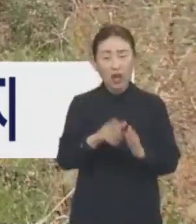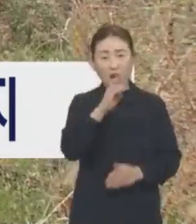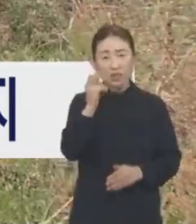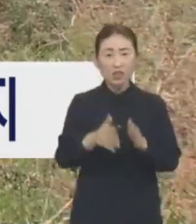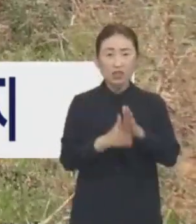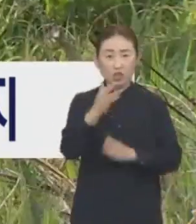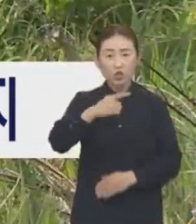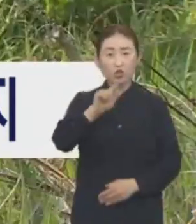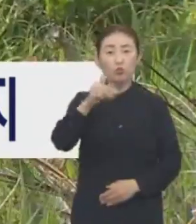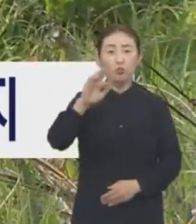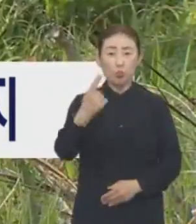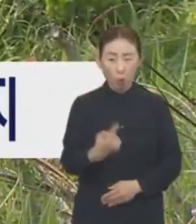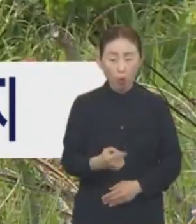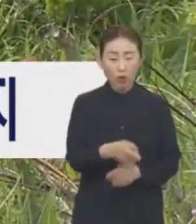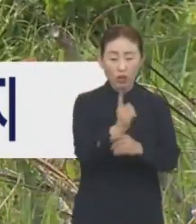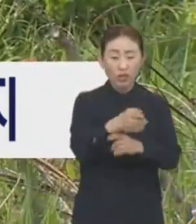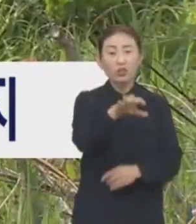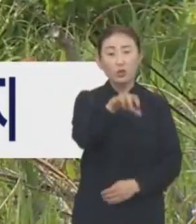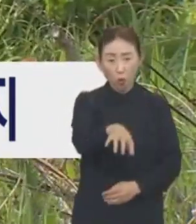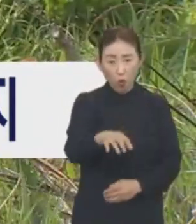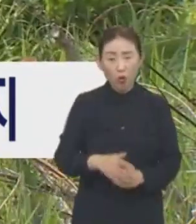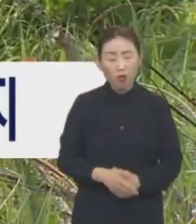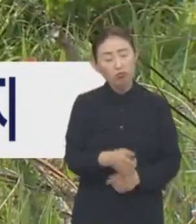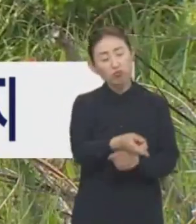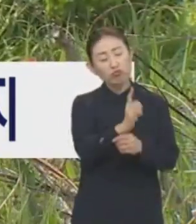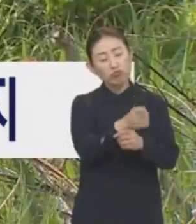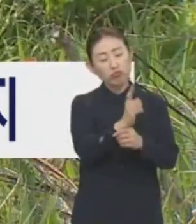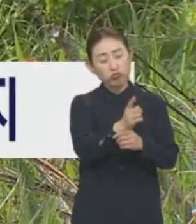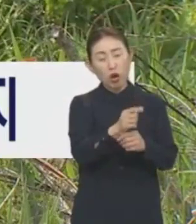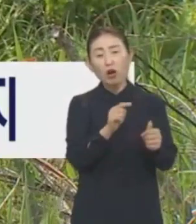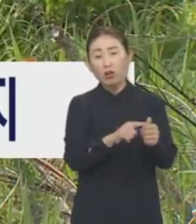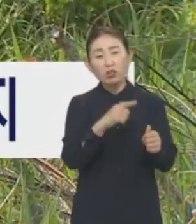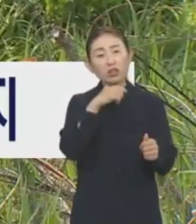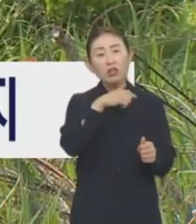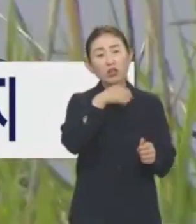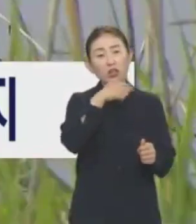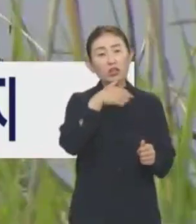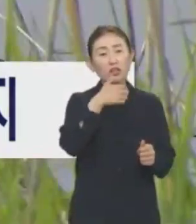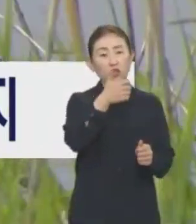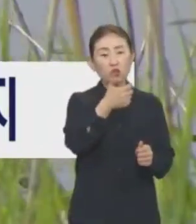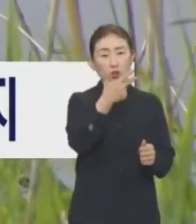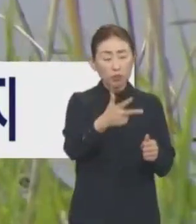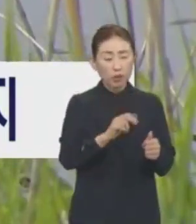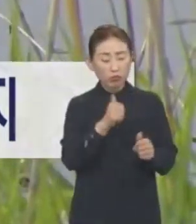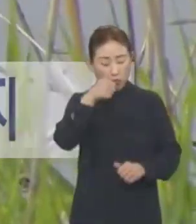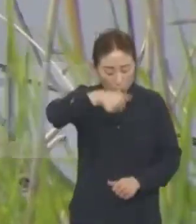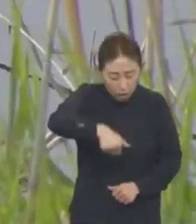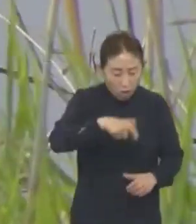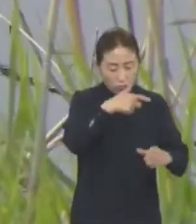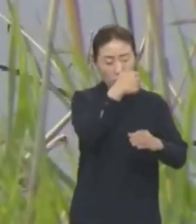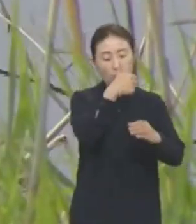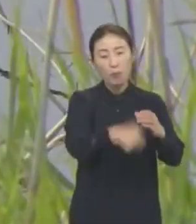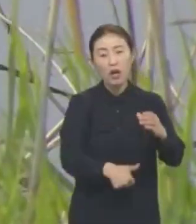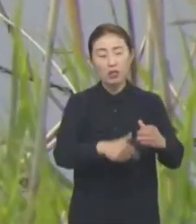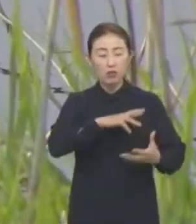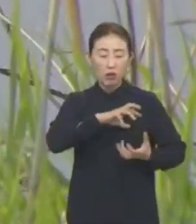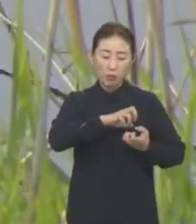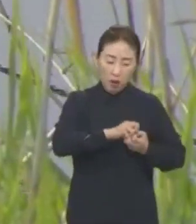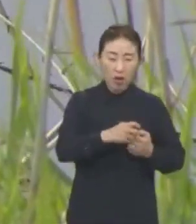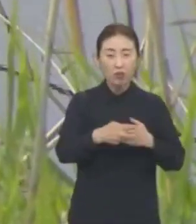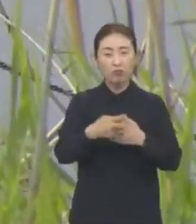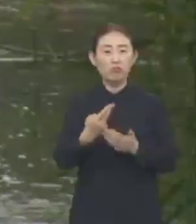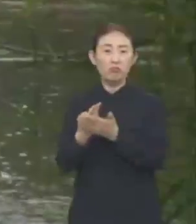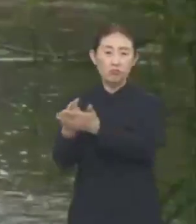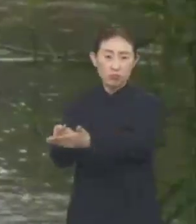아산시 둔포면 신왕리 한 낚시터에서 낚시를 하던 57살 남성이 갑자기 고꾸라지면서 물에 빠져 심정지 상태로